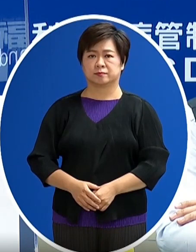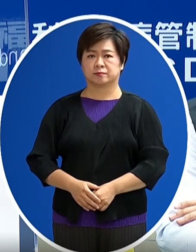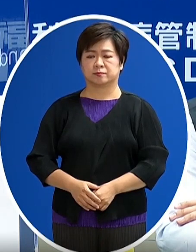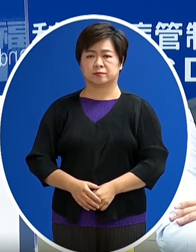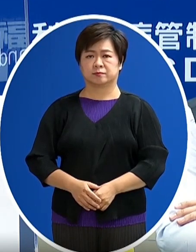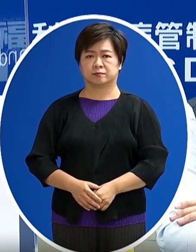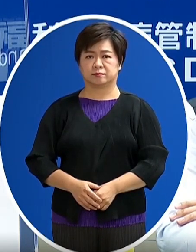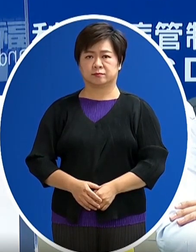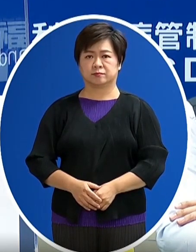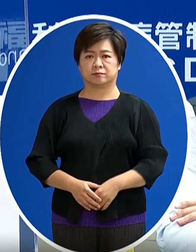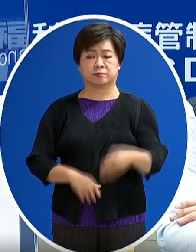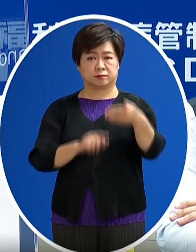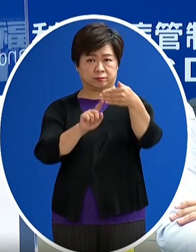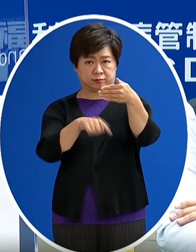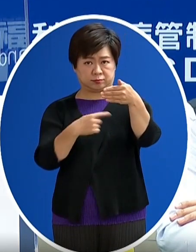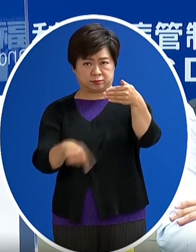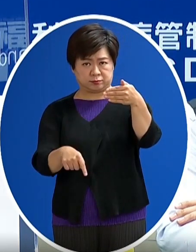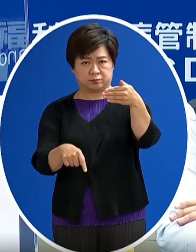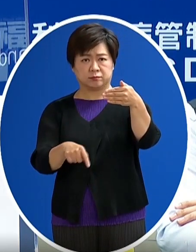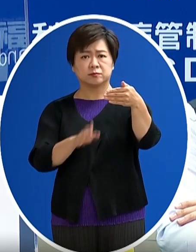例，是一个就是